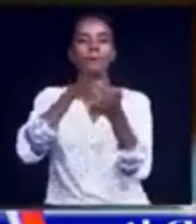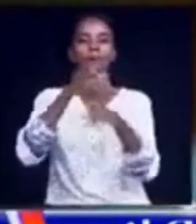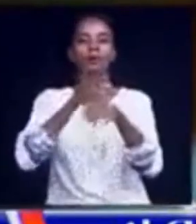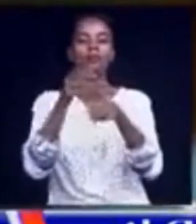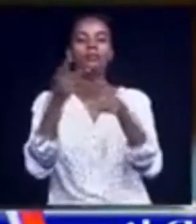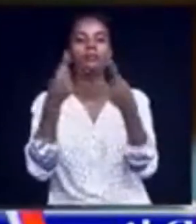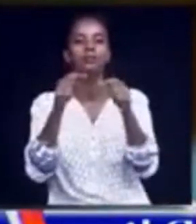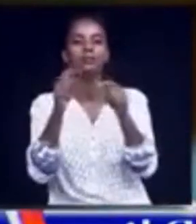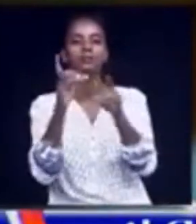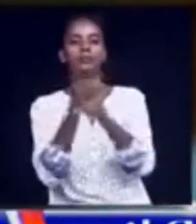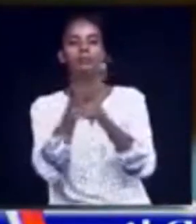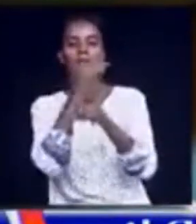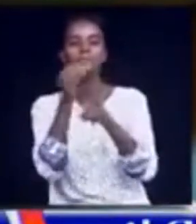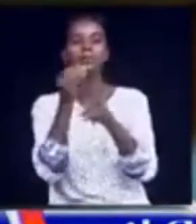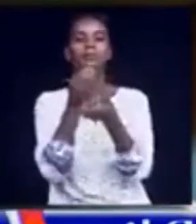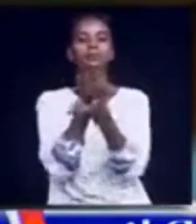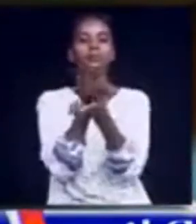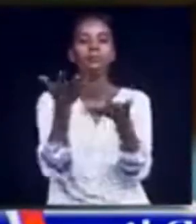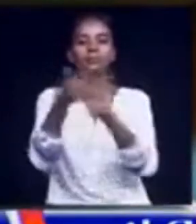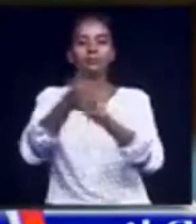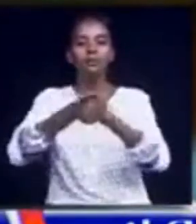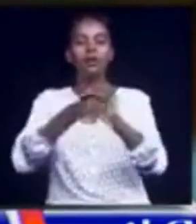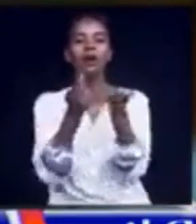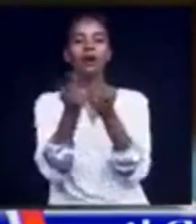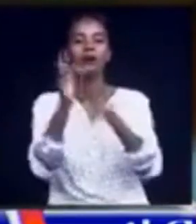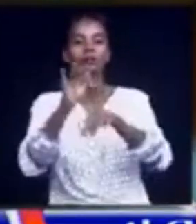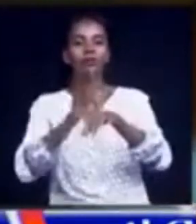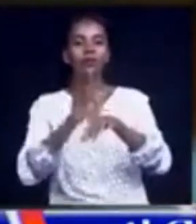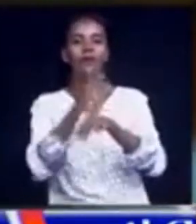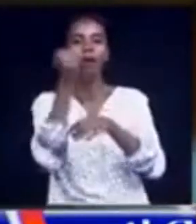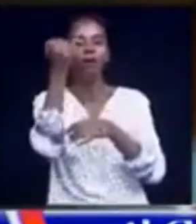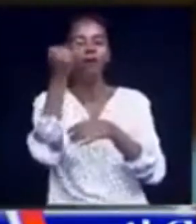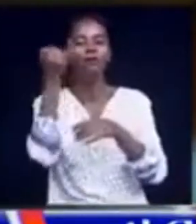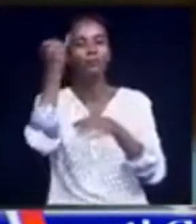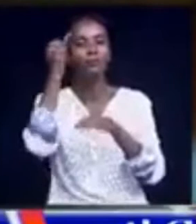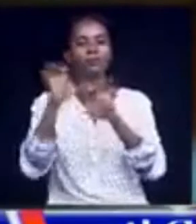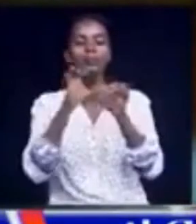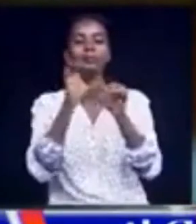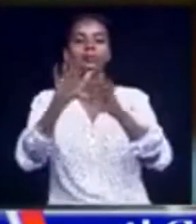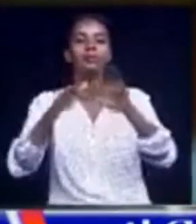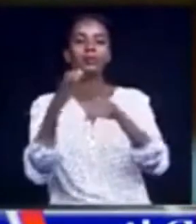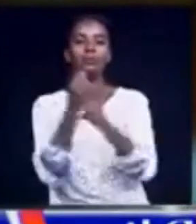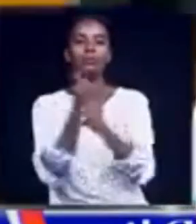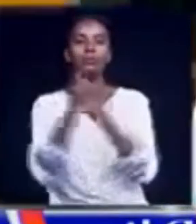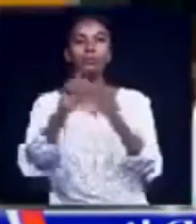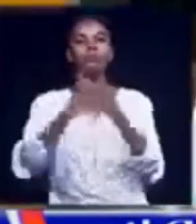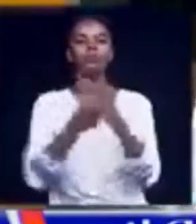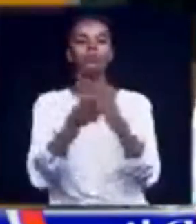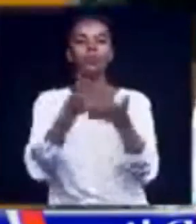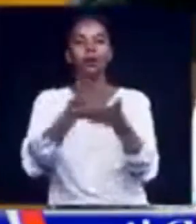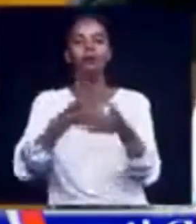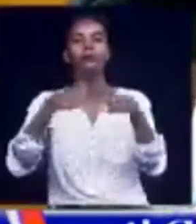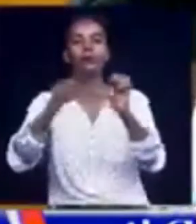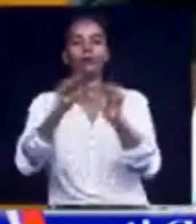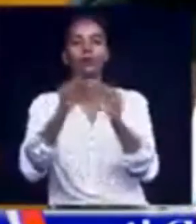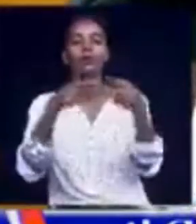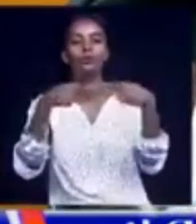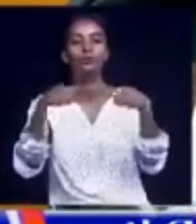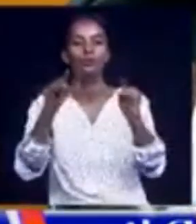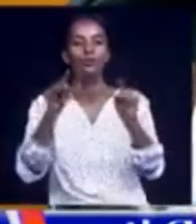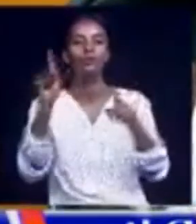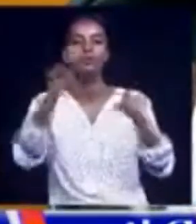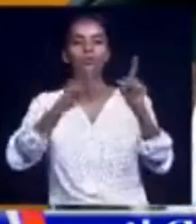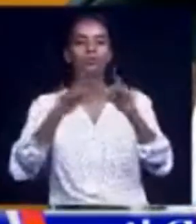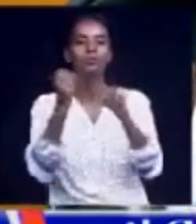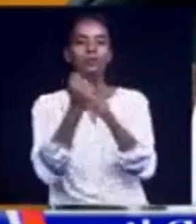ለመፍጠር ምርቶችን በመጋዘን በሚደብቁ ነጋዴዎች ላይ አሳ በማድረግ እርምጃ የመውሰድ ስራ የተጀመረ ሲሆን ተጠናክሮ እንደሚቀጥልም ተጠቁሟል። የህብረት